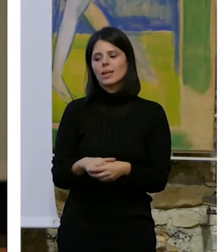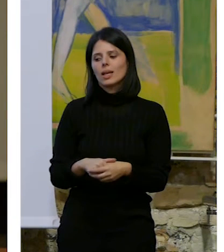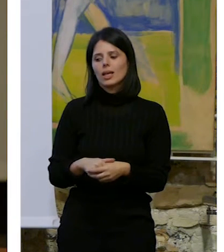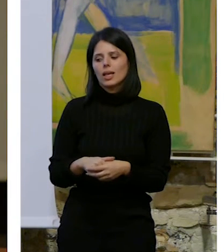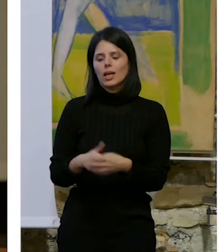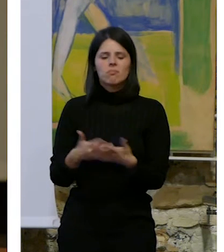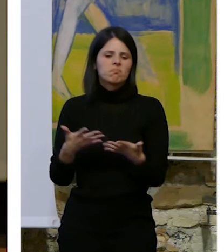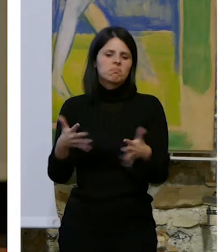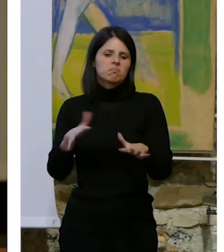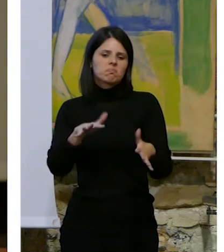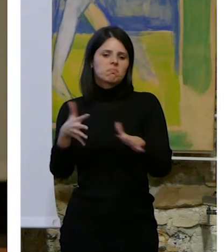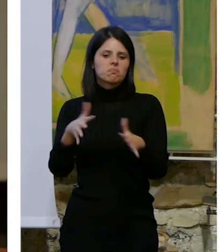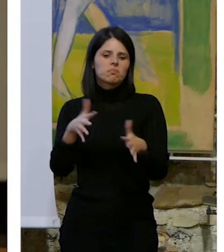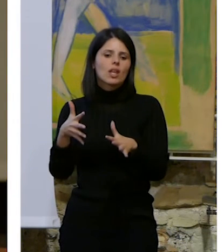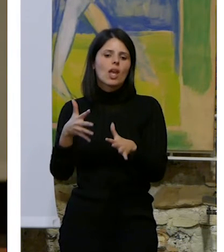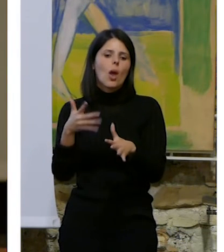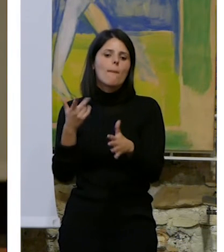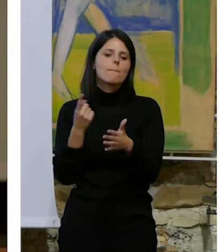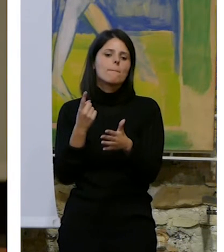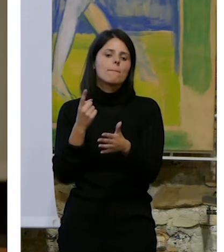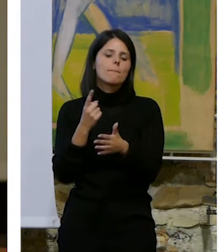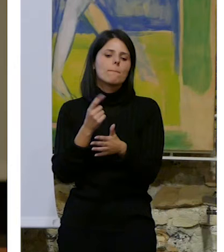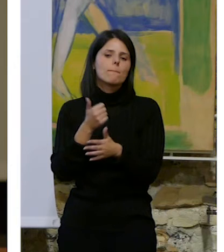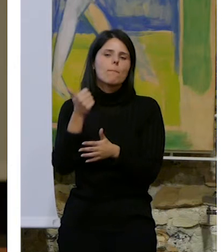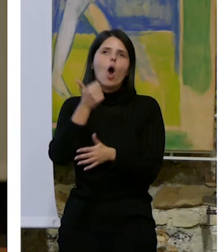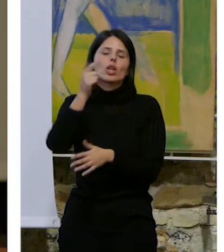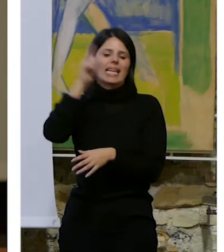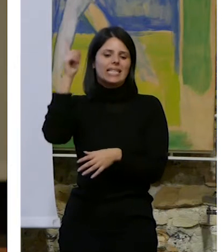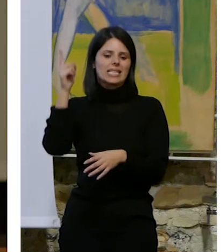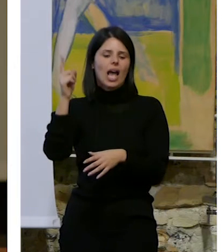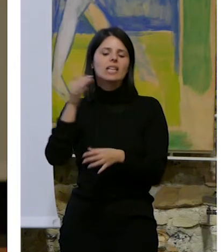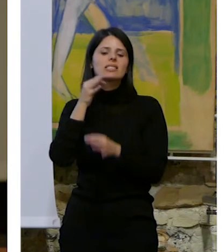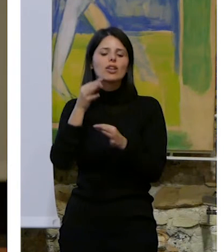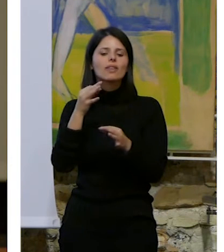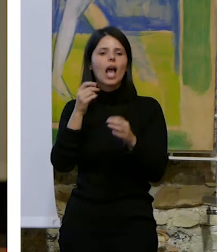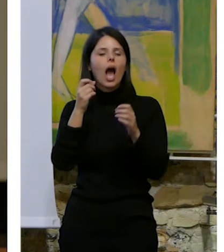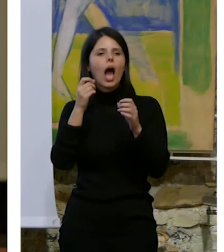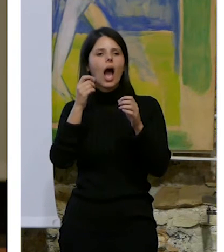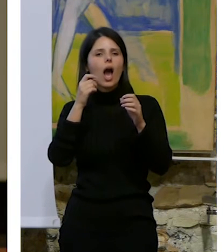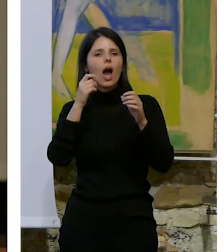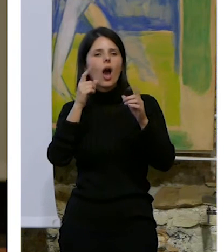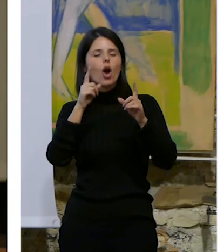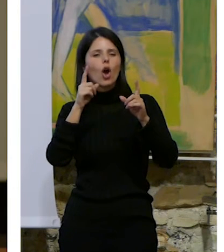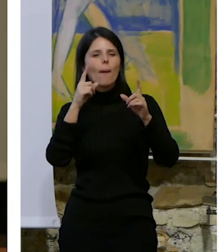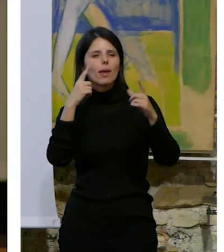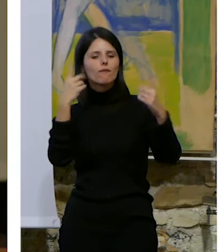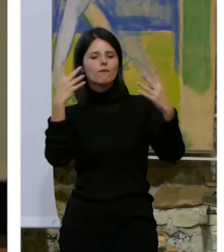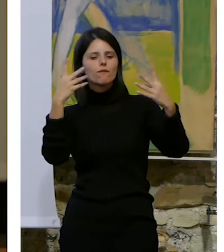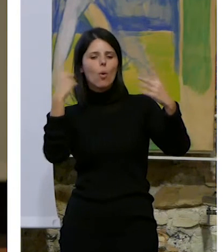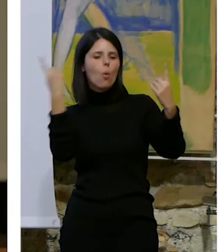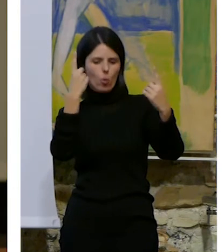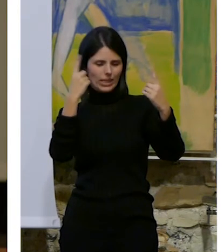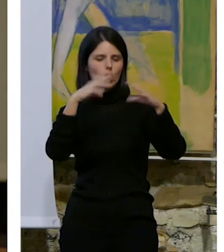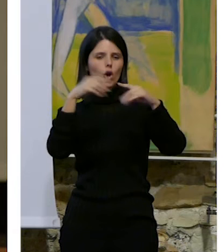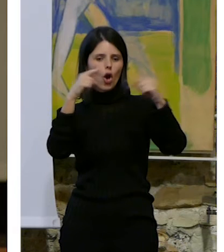quasi monoteista del cosmo. Esiste una cosa che è l'en, quello che è riferibile a l'en funziona e si può